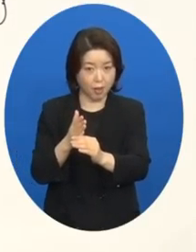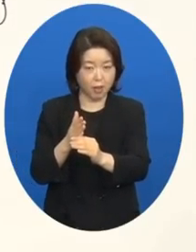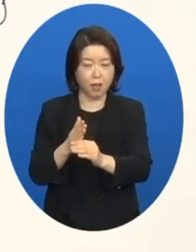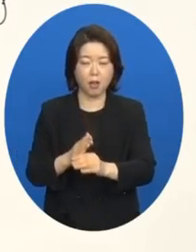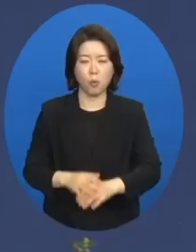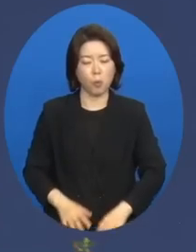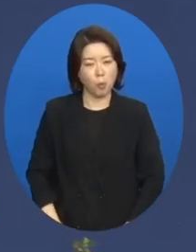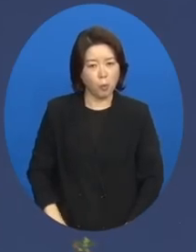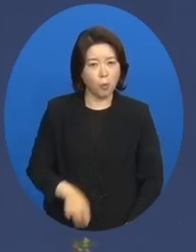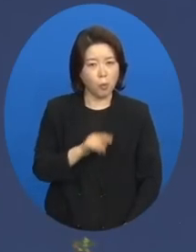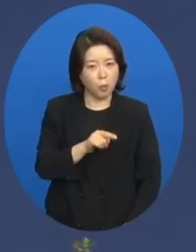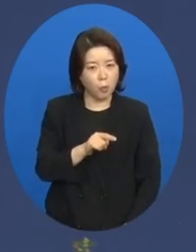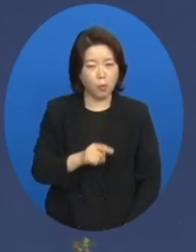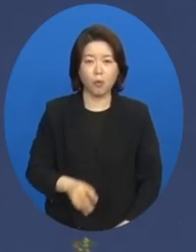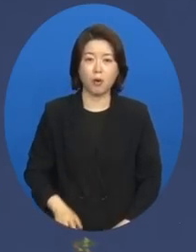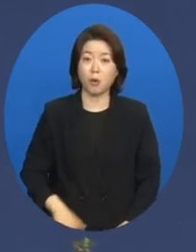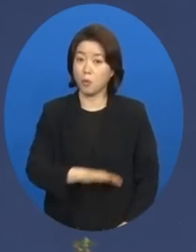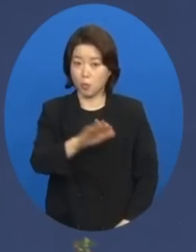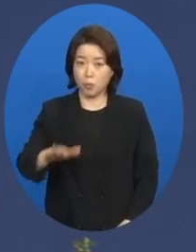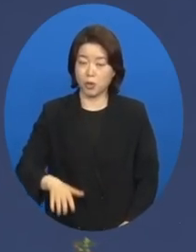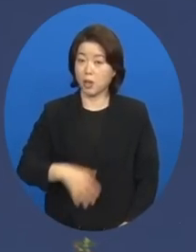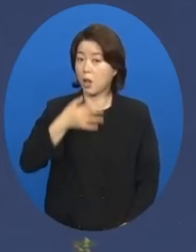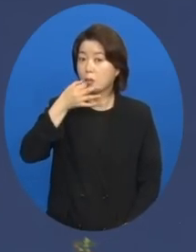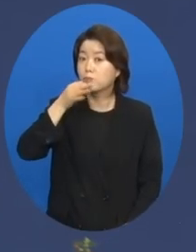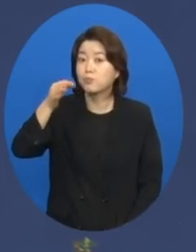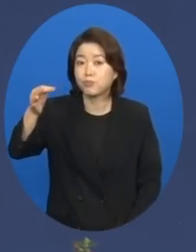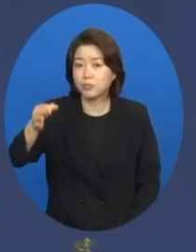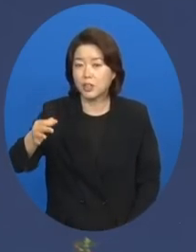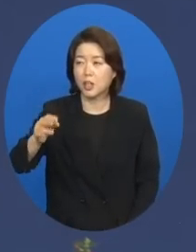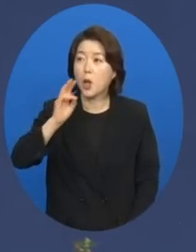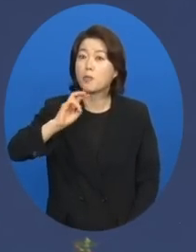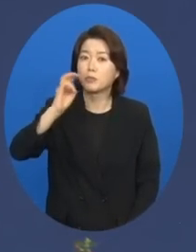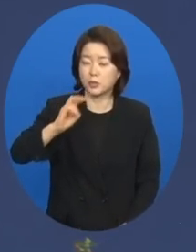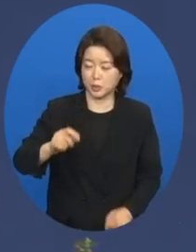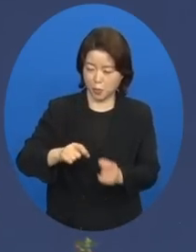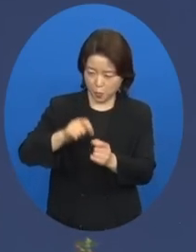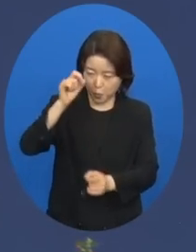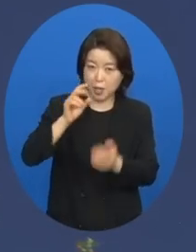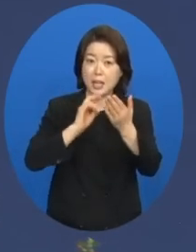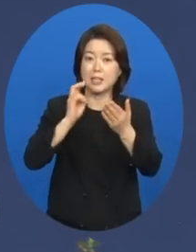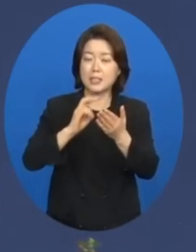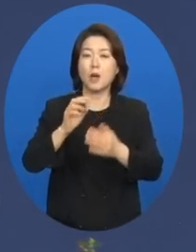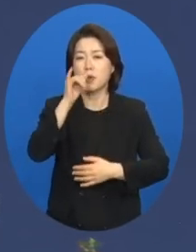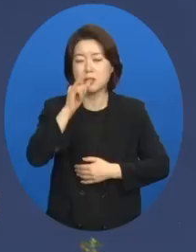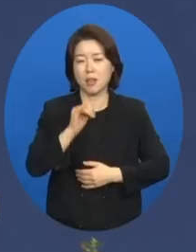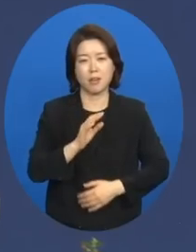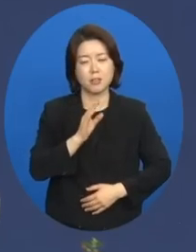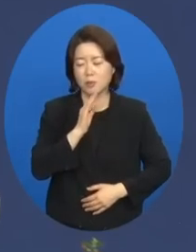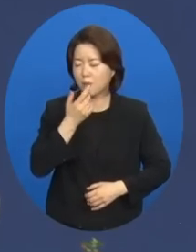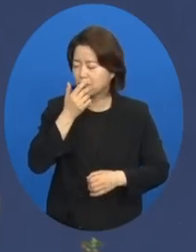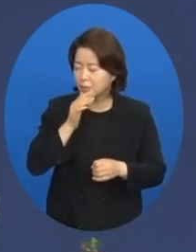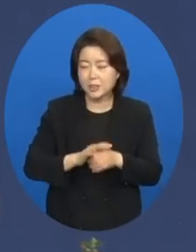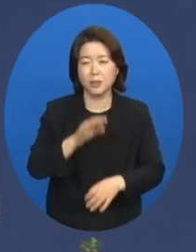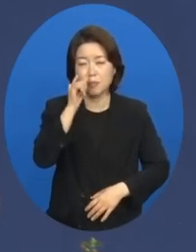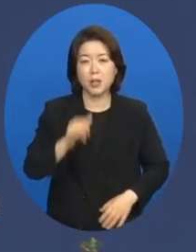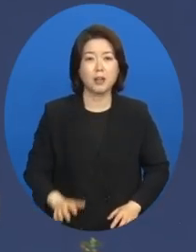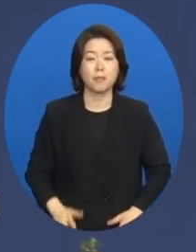익히 우리가 부르는 오래된 찬송가 중에 너무너무 기가 막힌